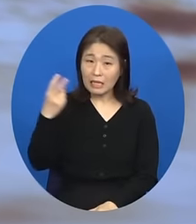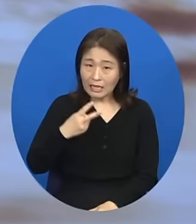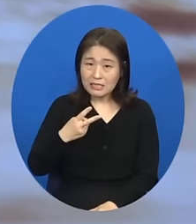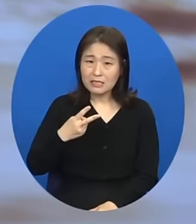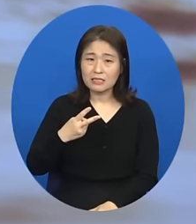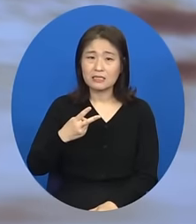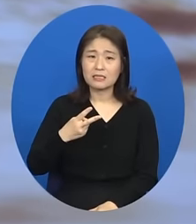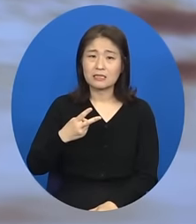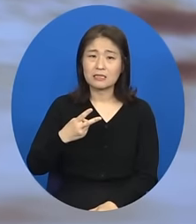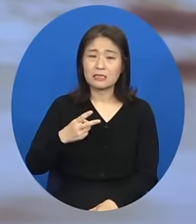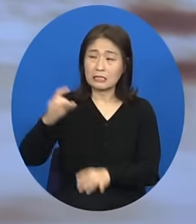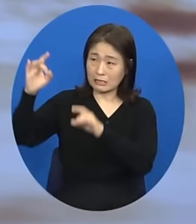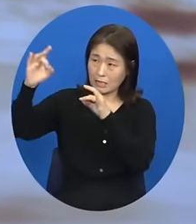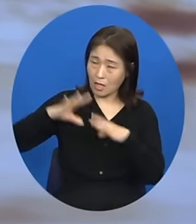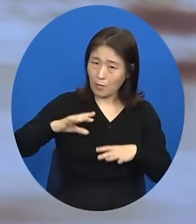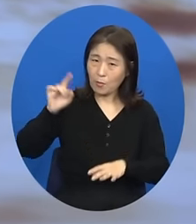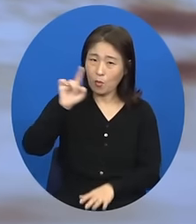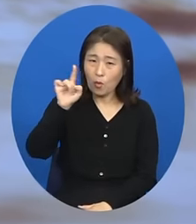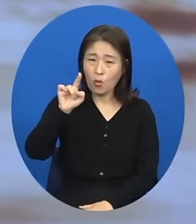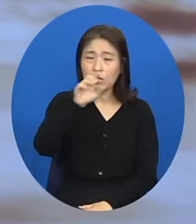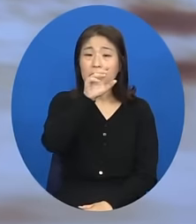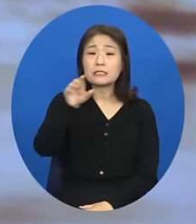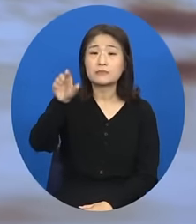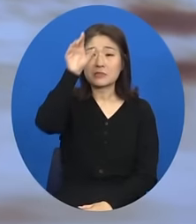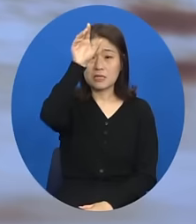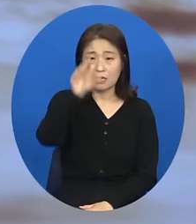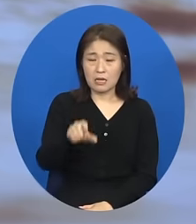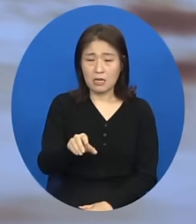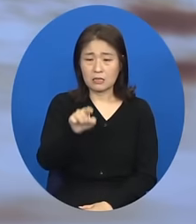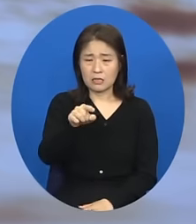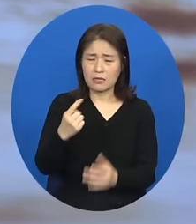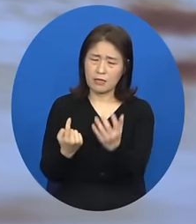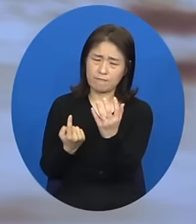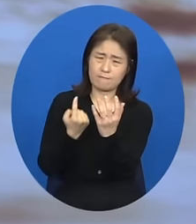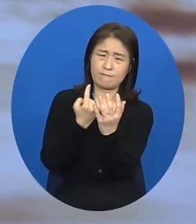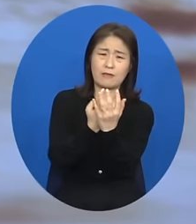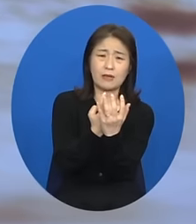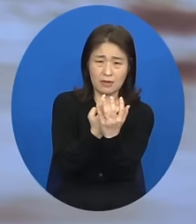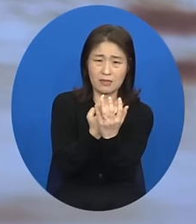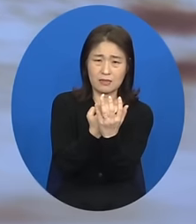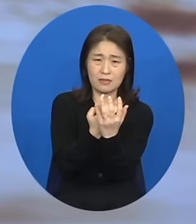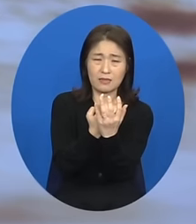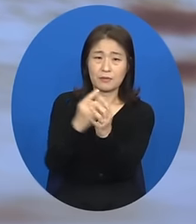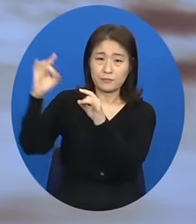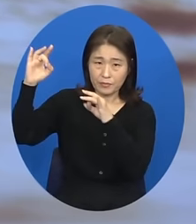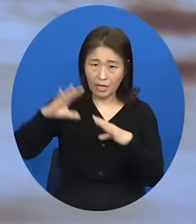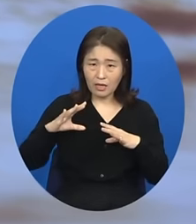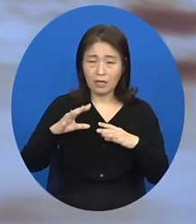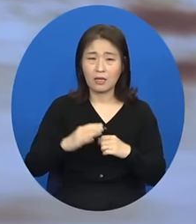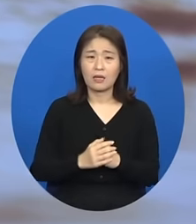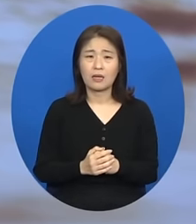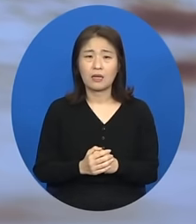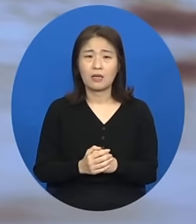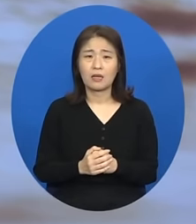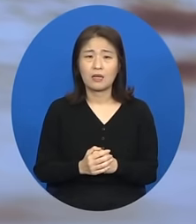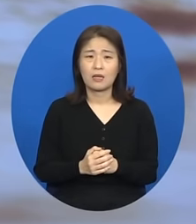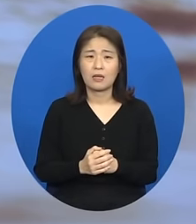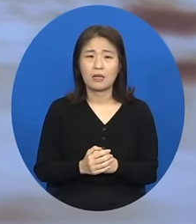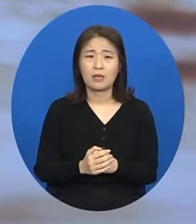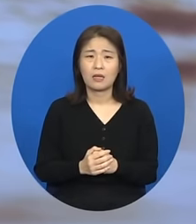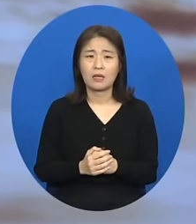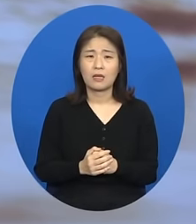다시 십자가 안에 거하라는 마음을 주셨어요. 그 이후로 하나님, 저 정말 그